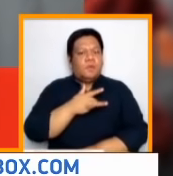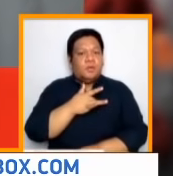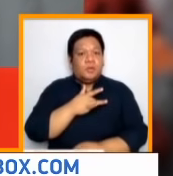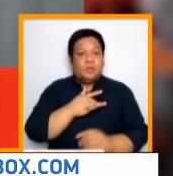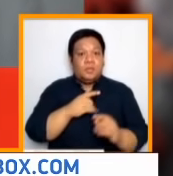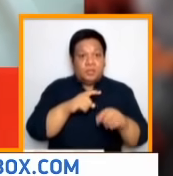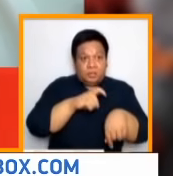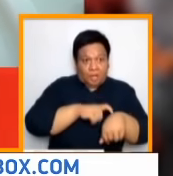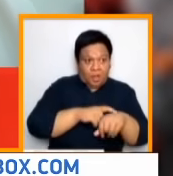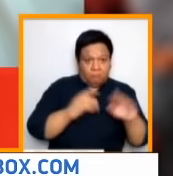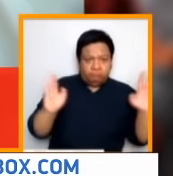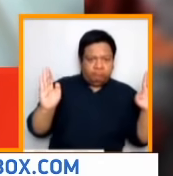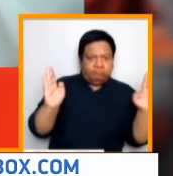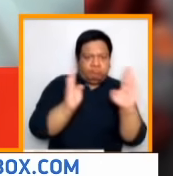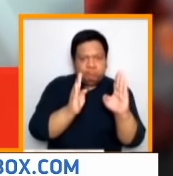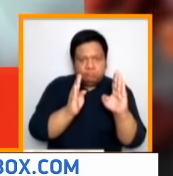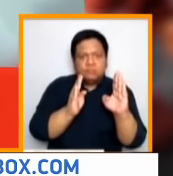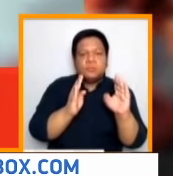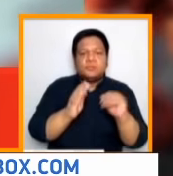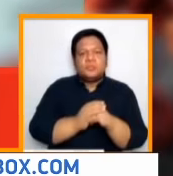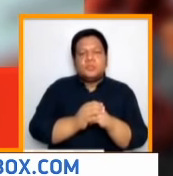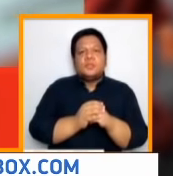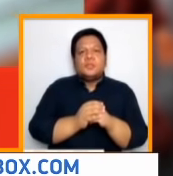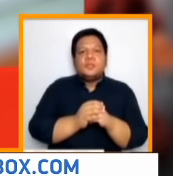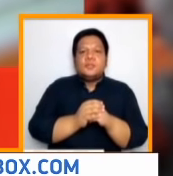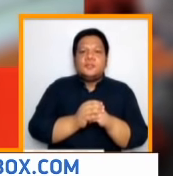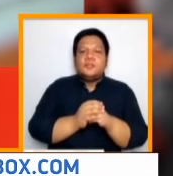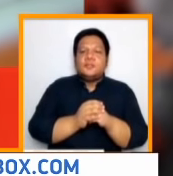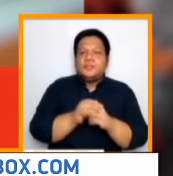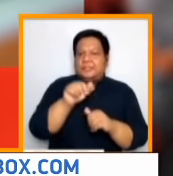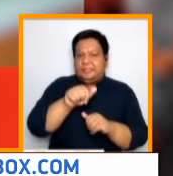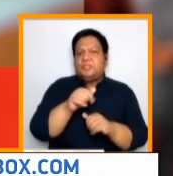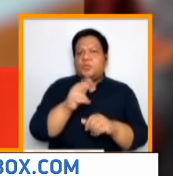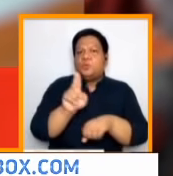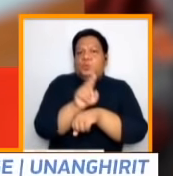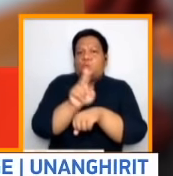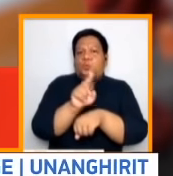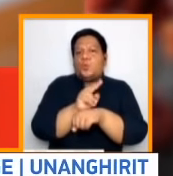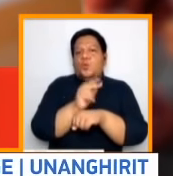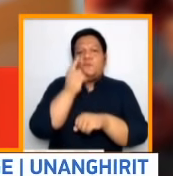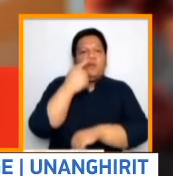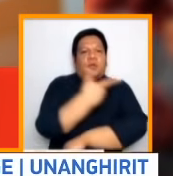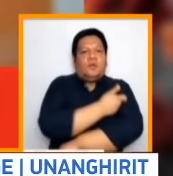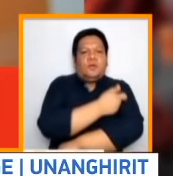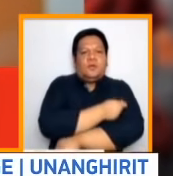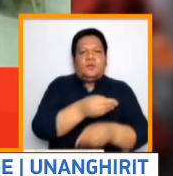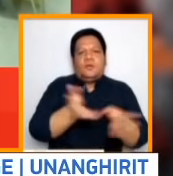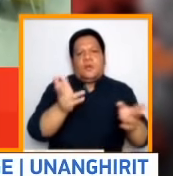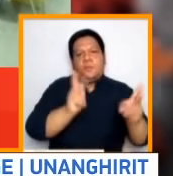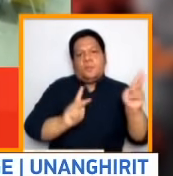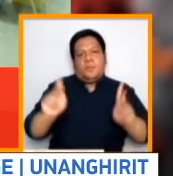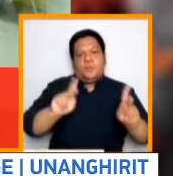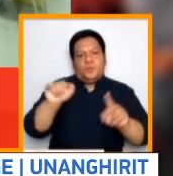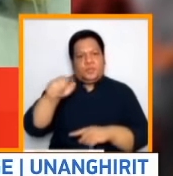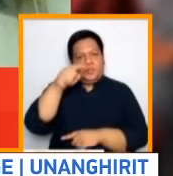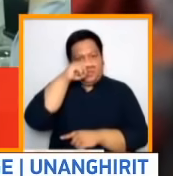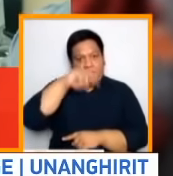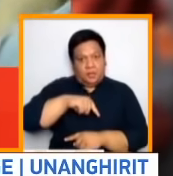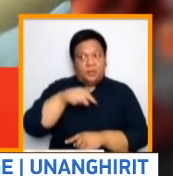ikalawang dose. Ganitong kombinasyon na raw ang ibabakuna ng Thailand sa kanilang mga mamamayan. Inanunsyo rin ng Thailand na hindi na